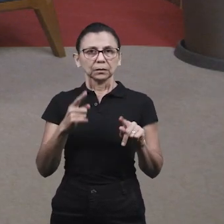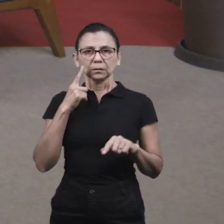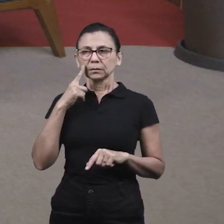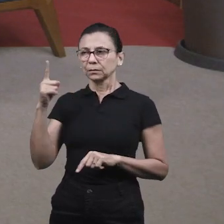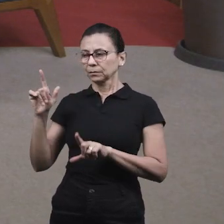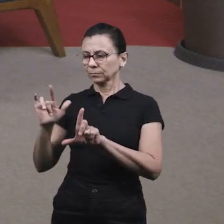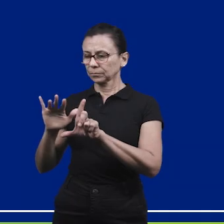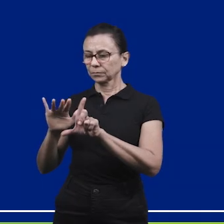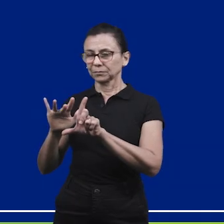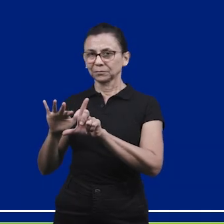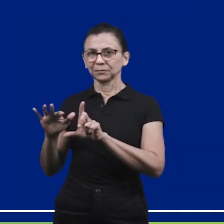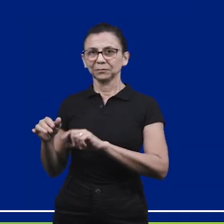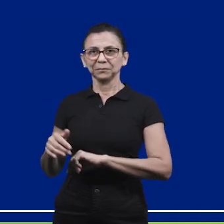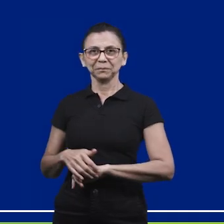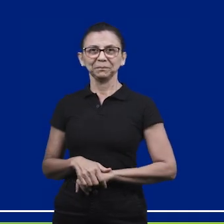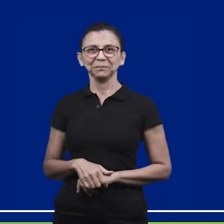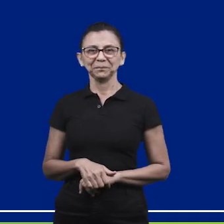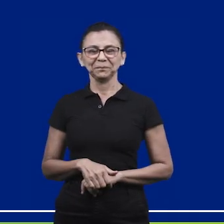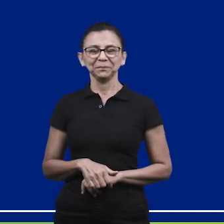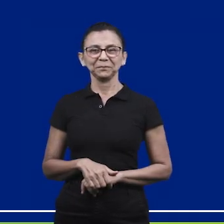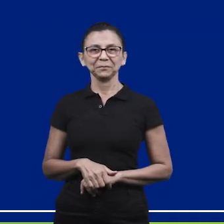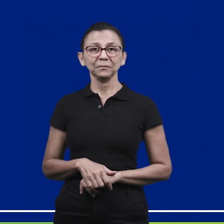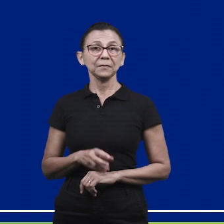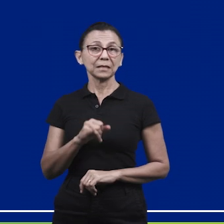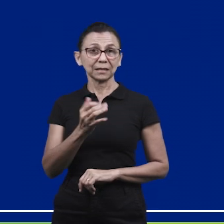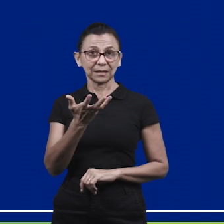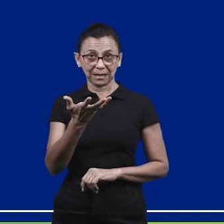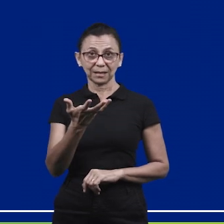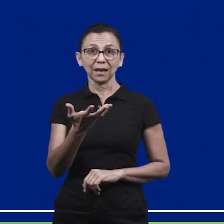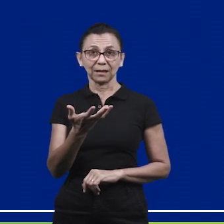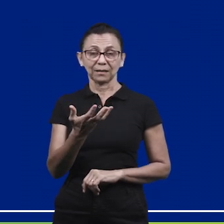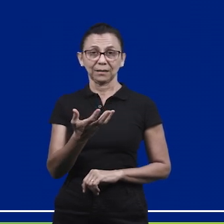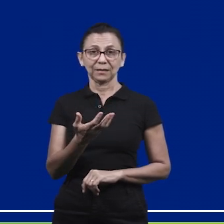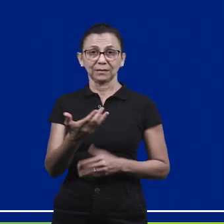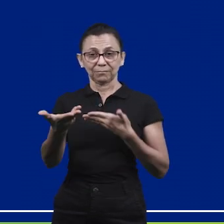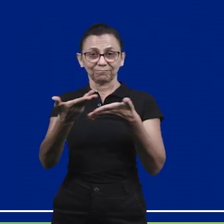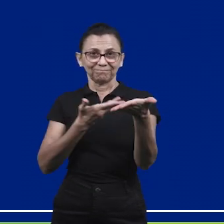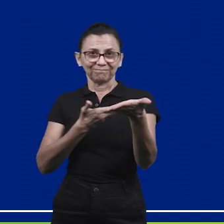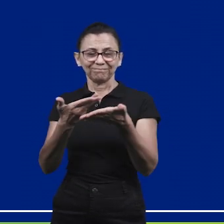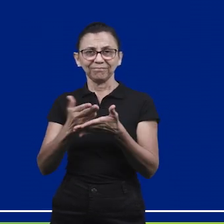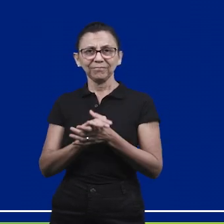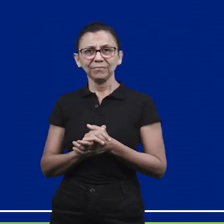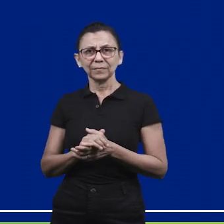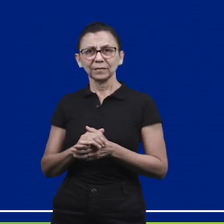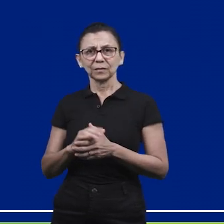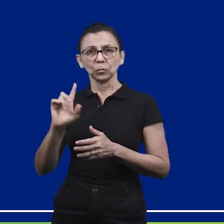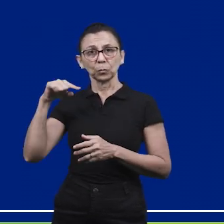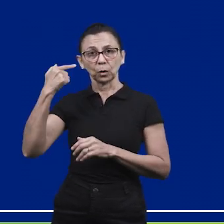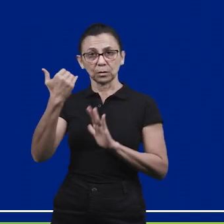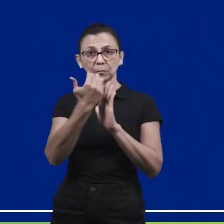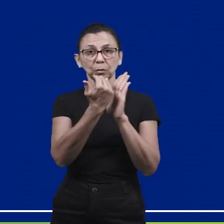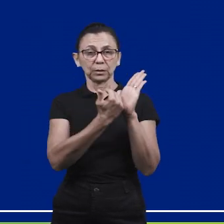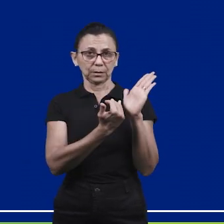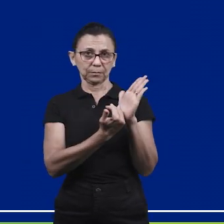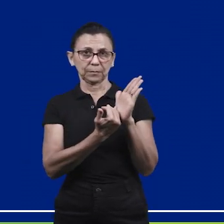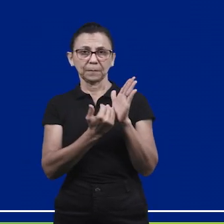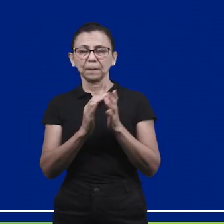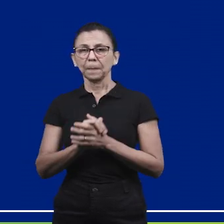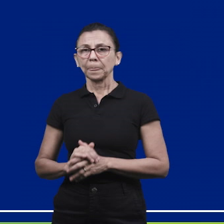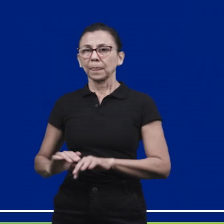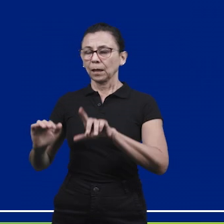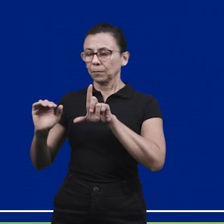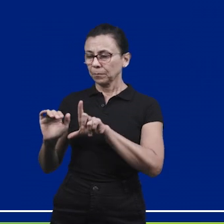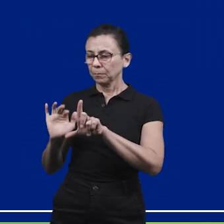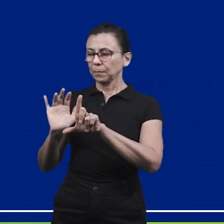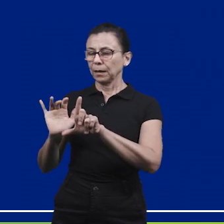un QR code à l'écran. Et si vous voulez participer à notre formation, vous pouvez pointer l'appareil photo de votre smartphone vers ce code. Vous allez être